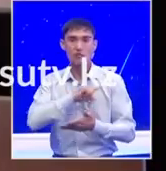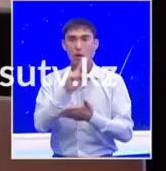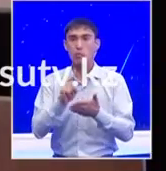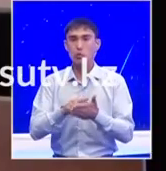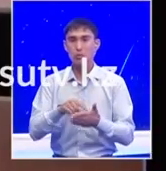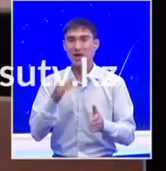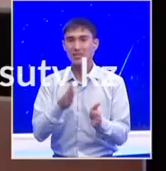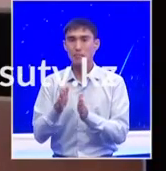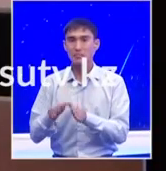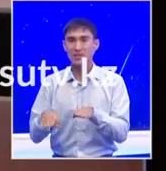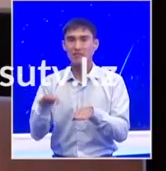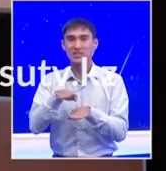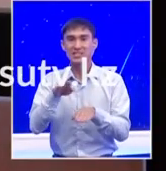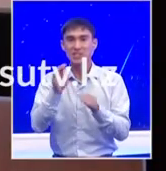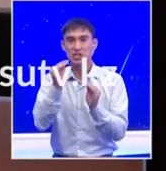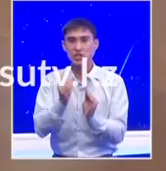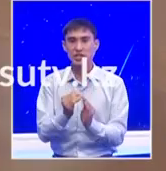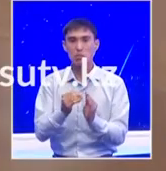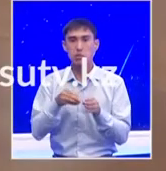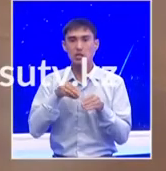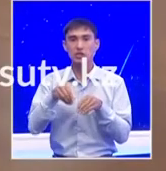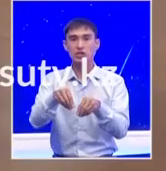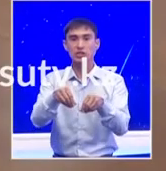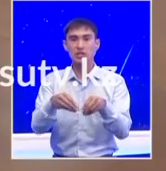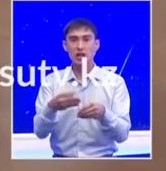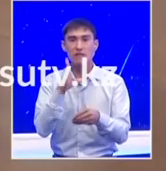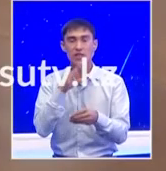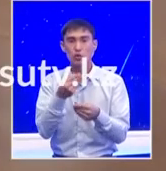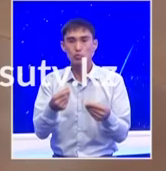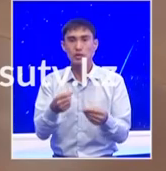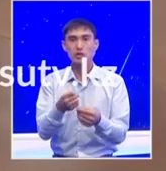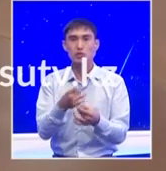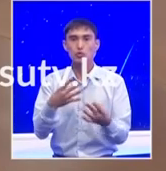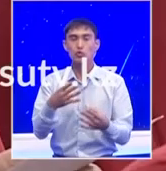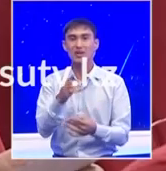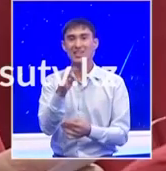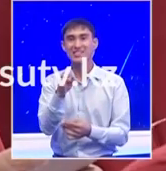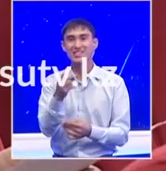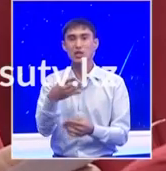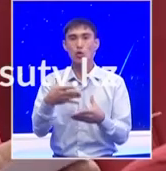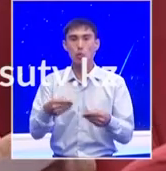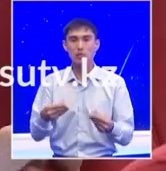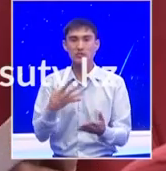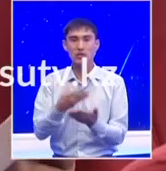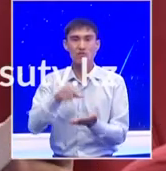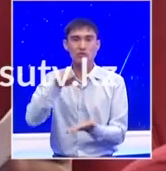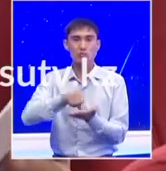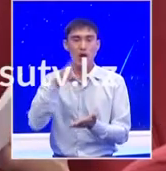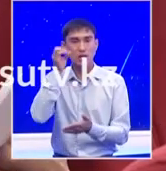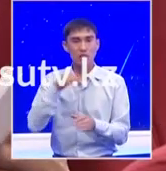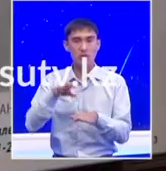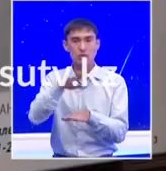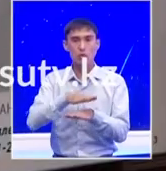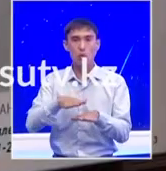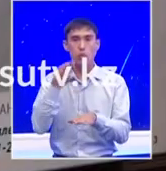вопрос поэтапного снижения площадей посева влаголюбивых культур риса и хлопка. В своем выступление аким Алматинской области